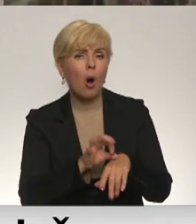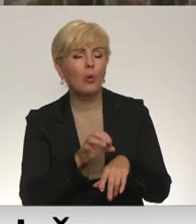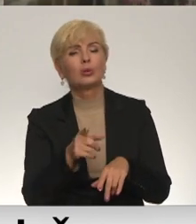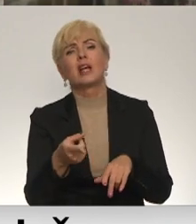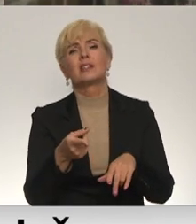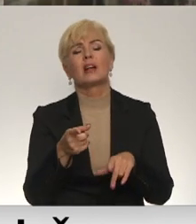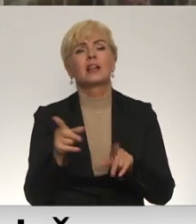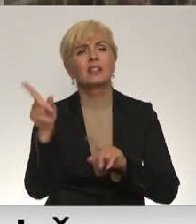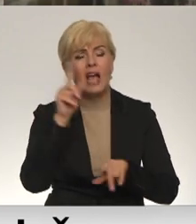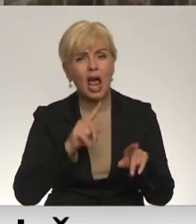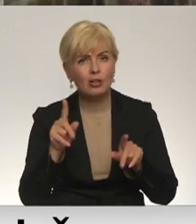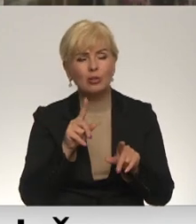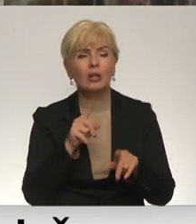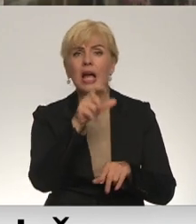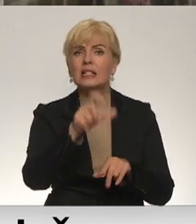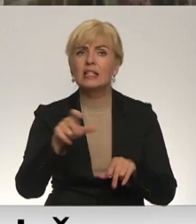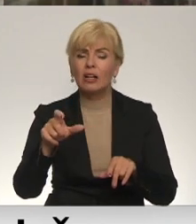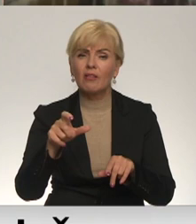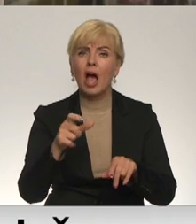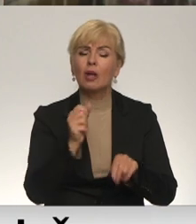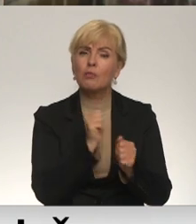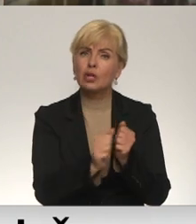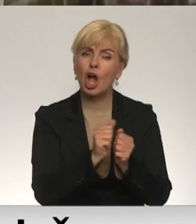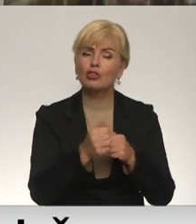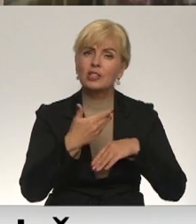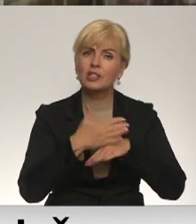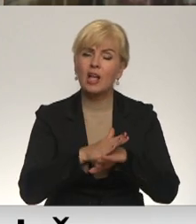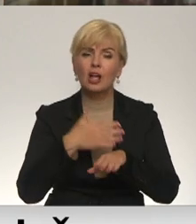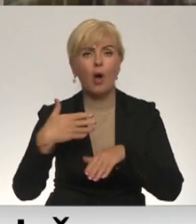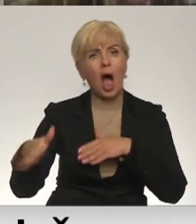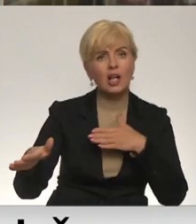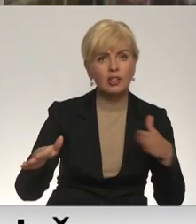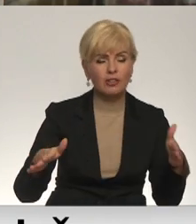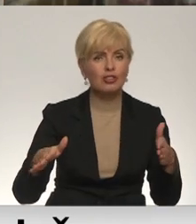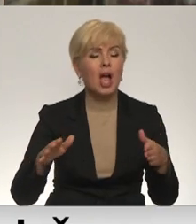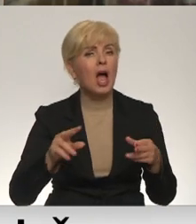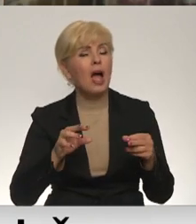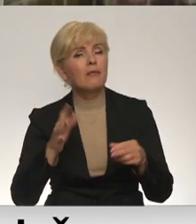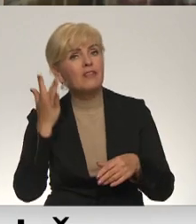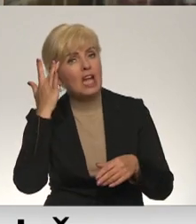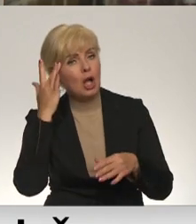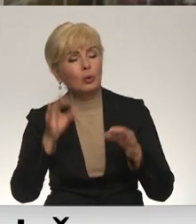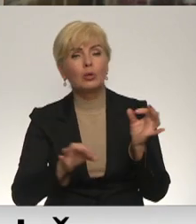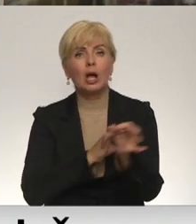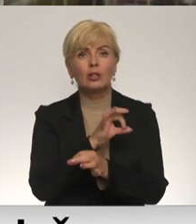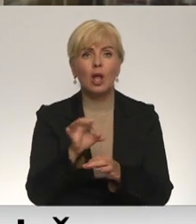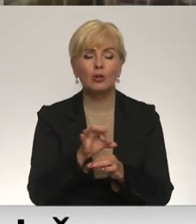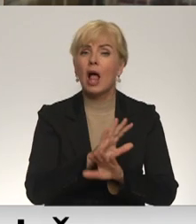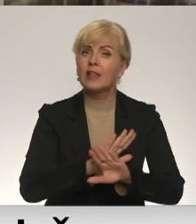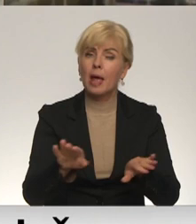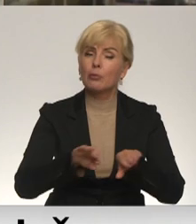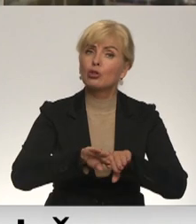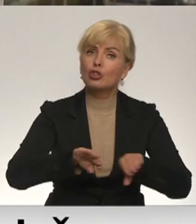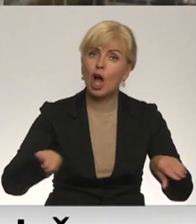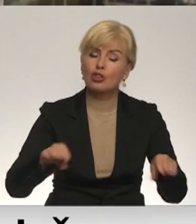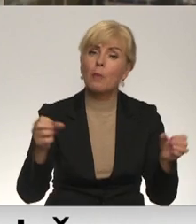ikdienā cilvēks bieži sadala pretējās nometnēs. Lai kaismīgās diskusijas un viedokļu atšķirības nepāraugtu sašķeltībā un